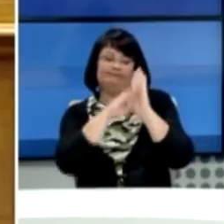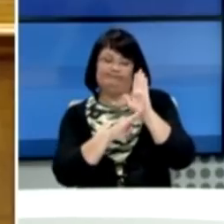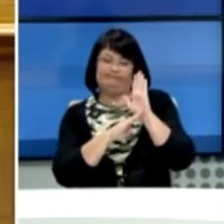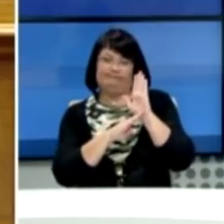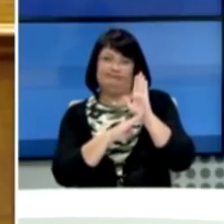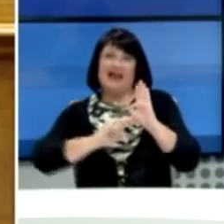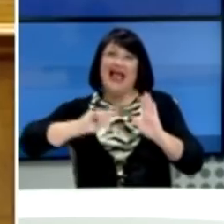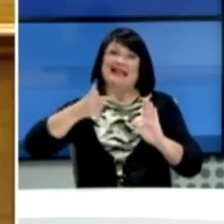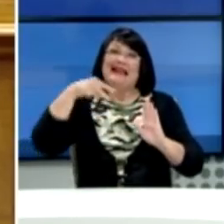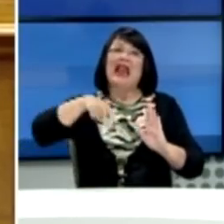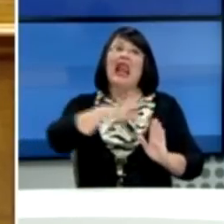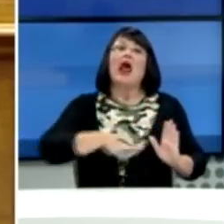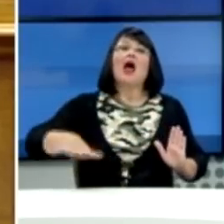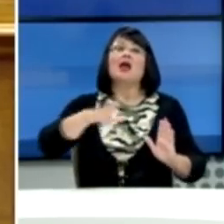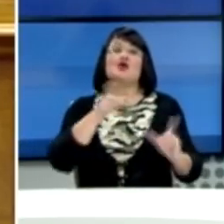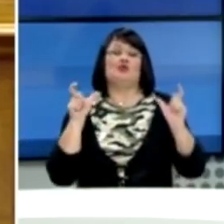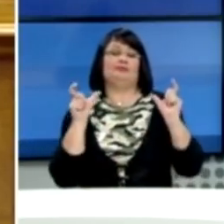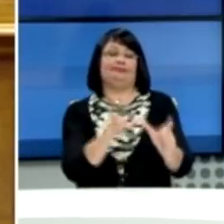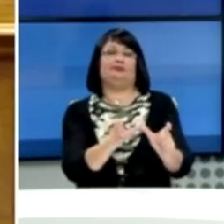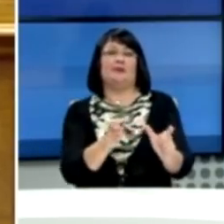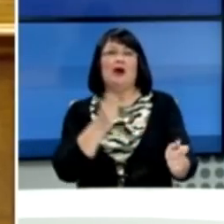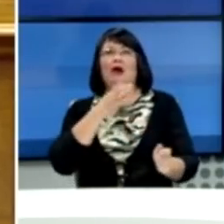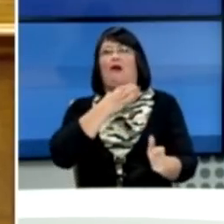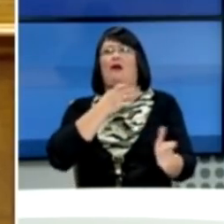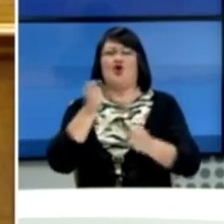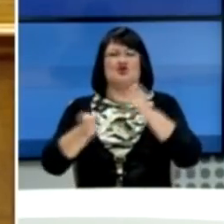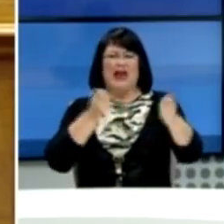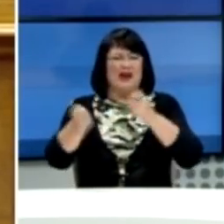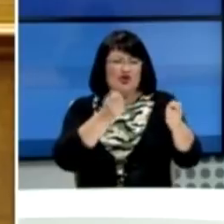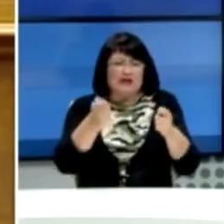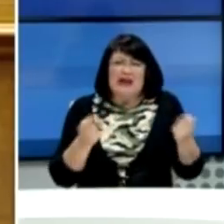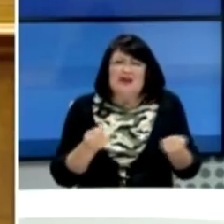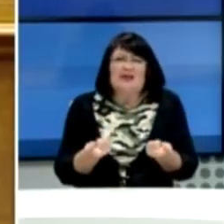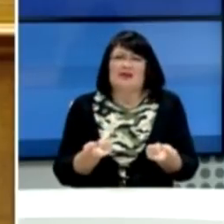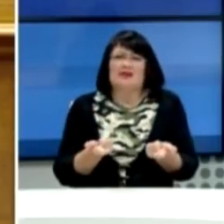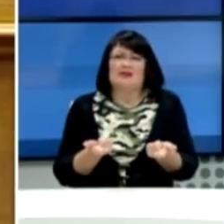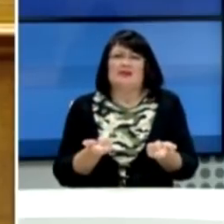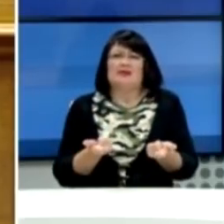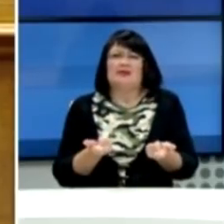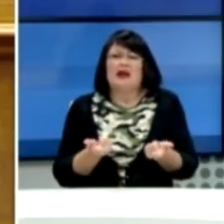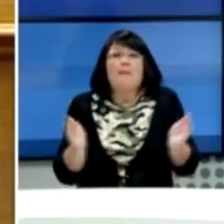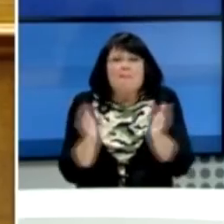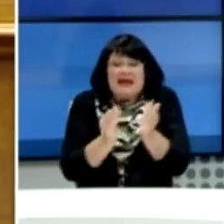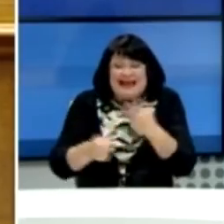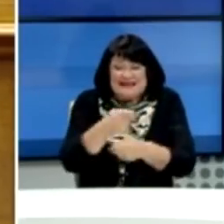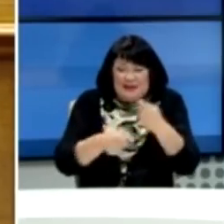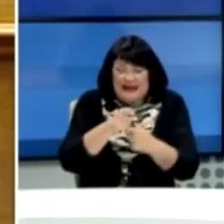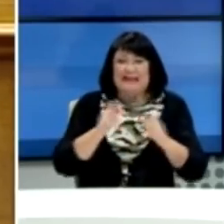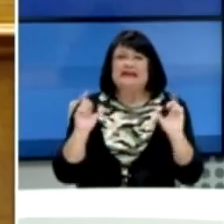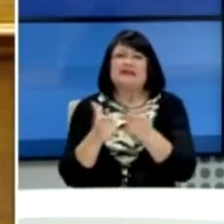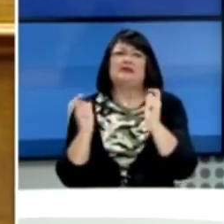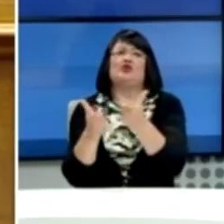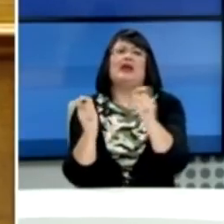ολοκληρώνει το αντιλαϊκό πλαίσιο ομηρίας των υπερχρεωμένων λαϊκών νοικοκυριών και των μικρών επιχειρήσεων